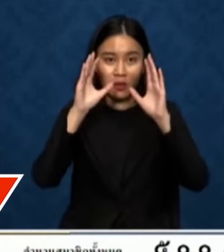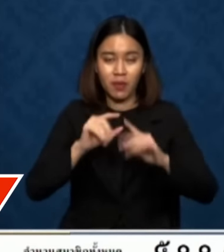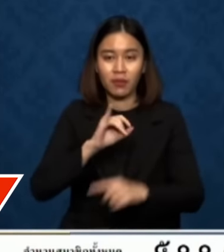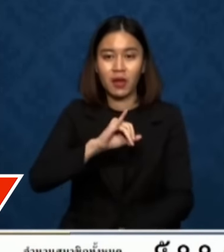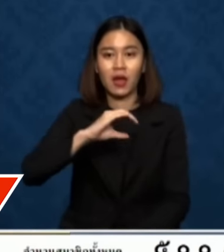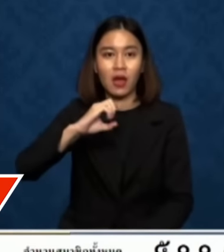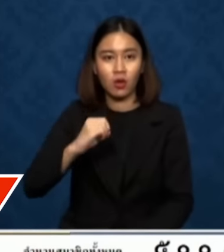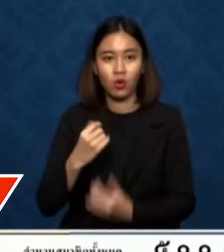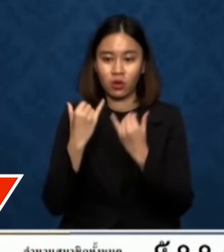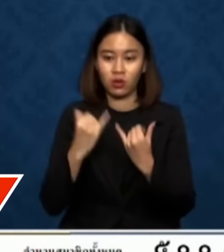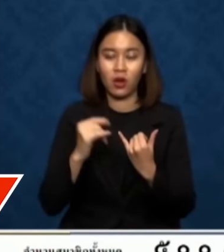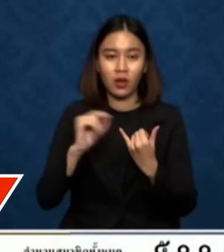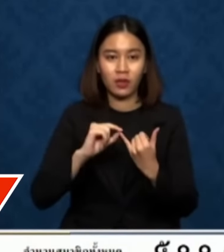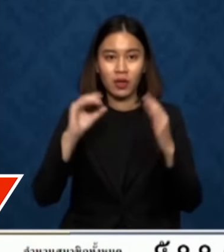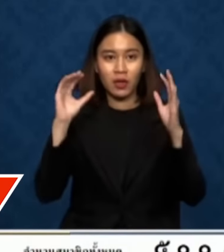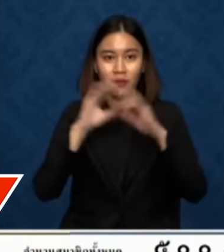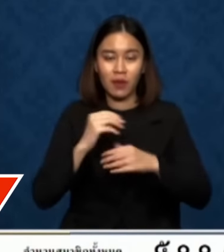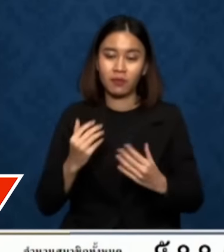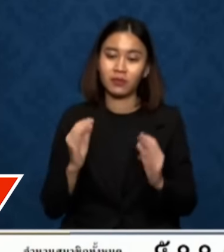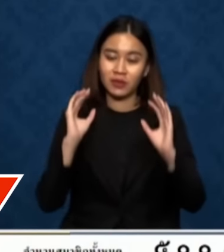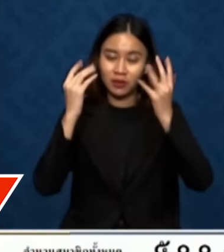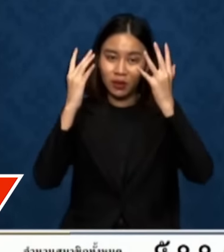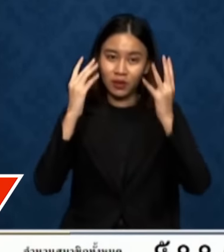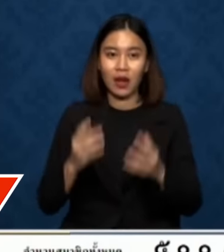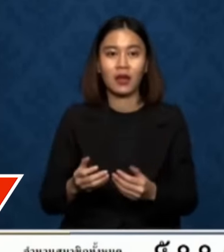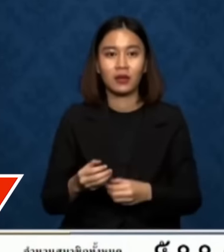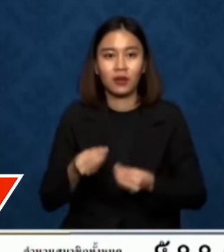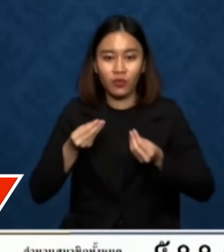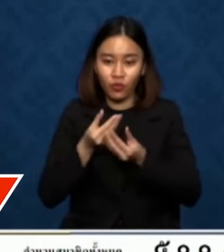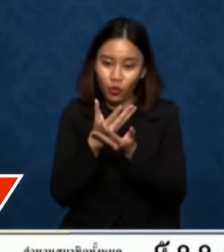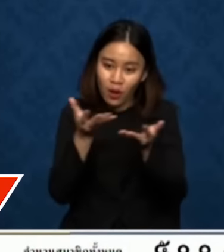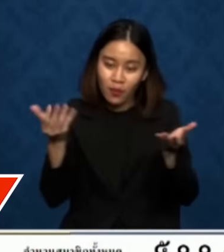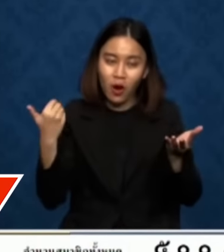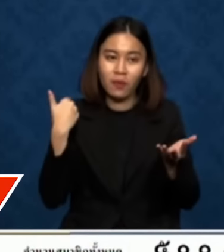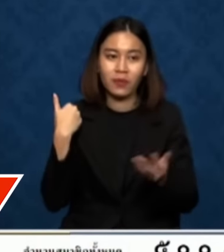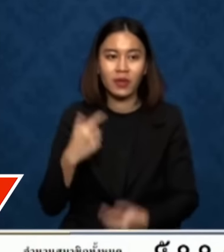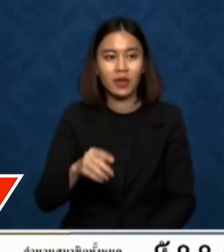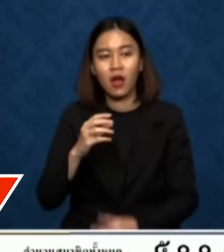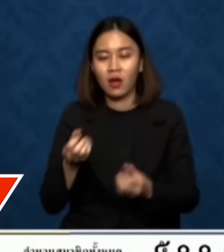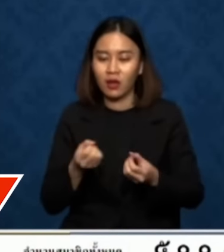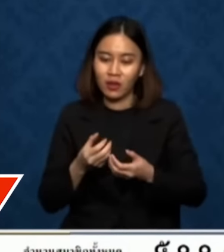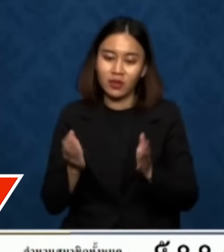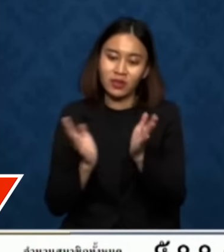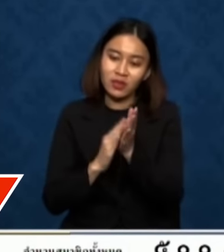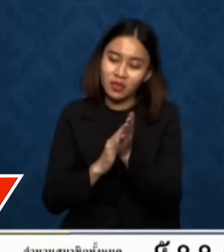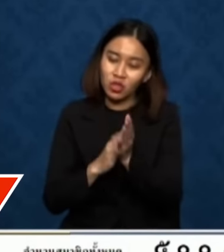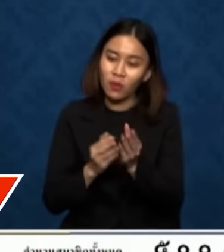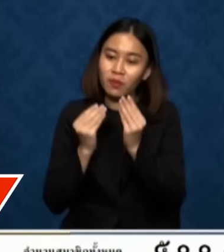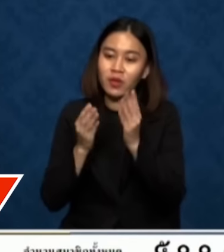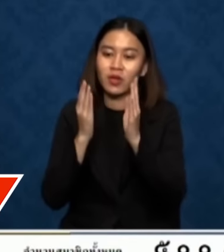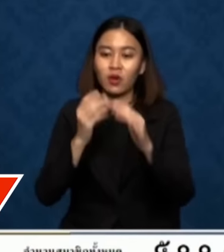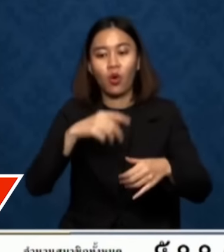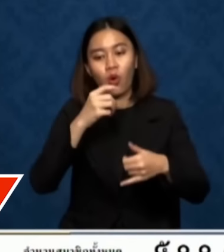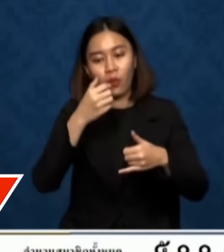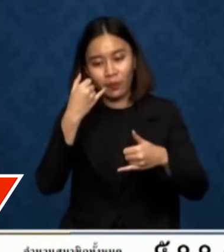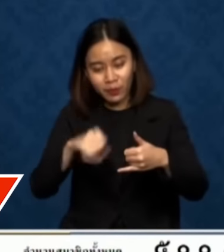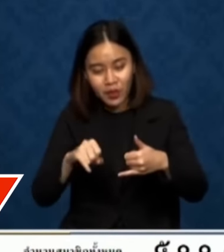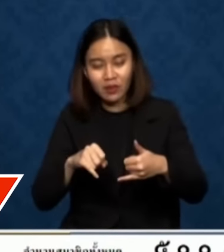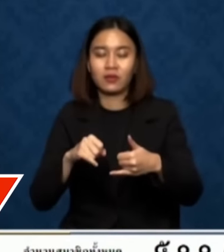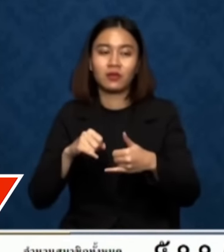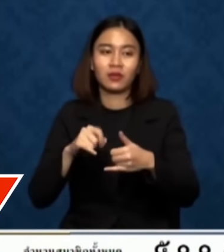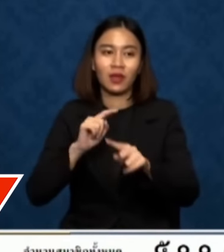IO ยุคนี้เป็นกองอวยกองด่าค่ะอวยแบบไม่ลืมหูลืมตาผิดคนผิดโพสต์เกิดขึ้น